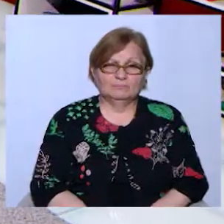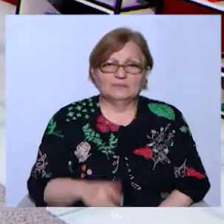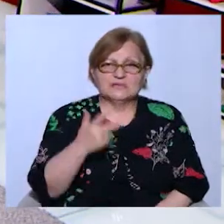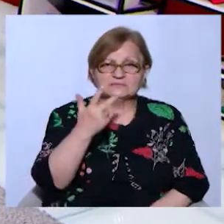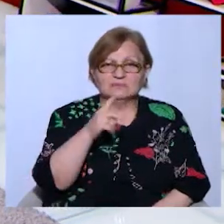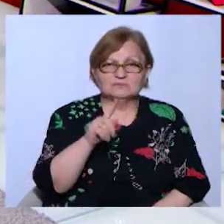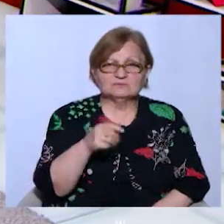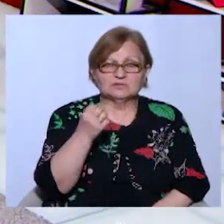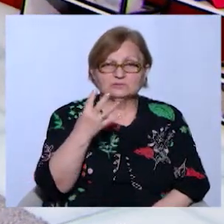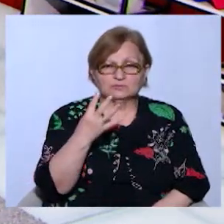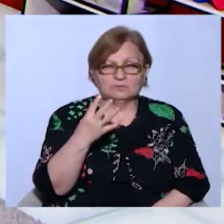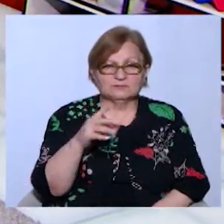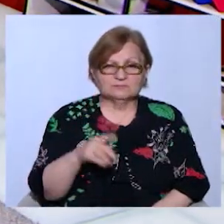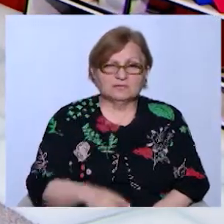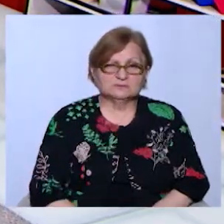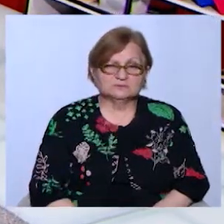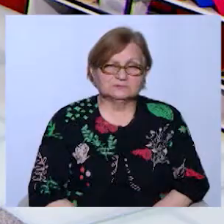3.14 მიასედი.